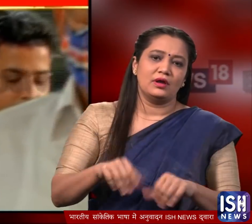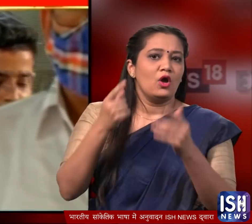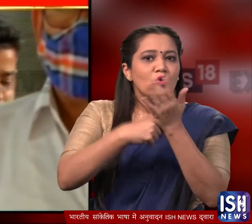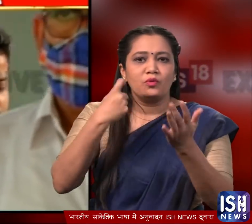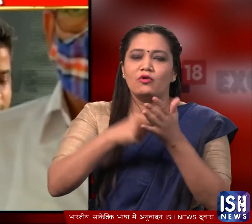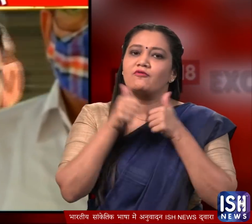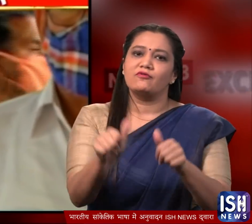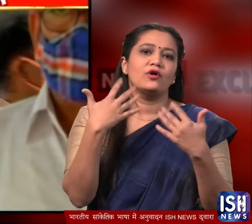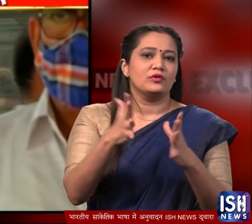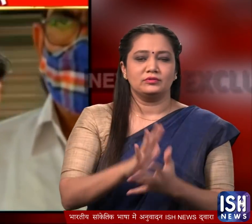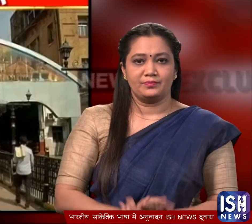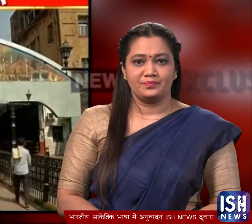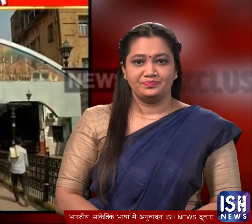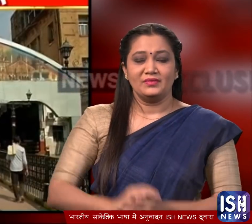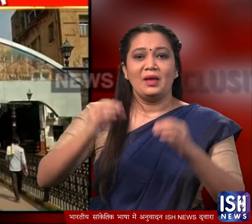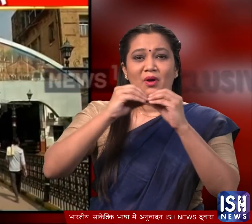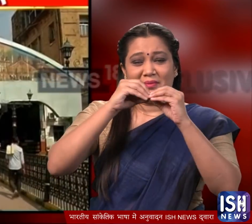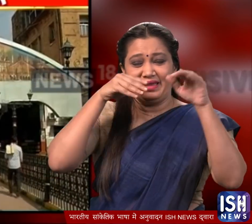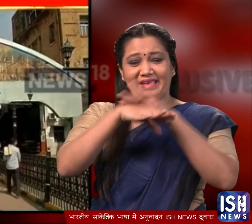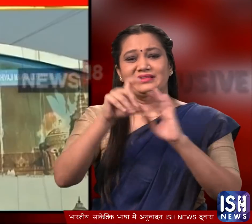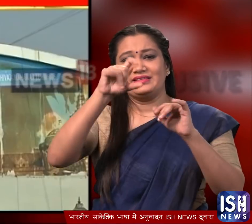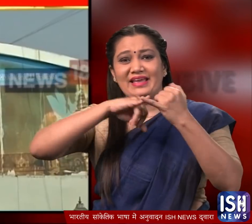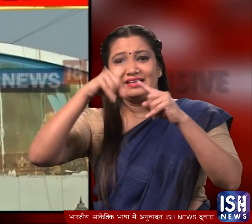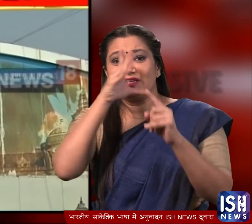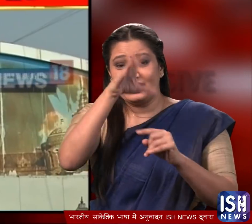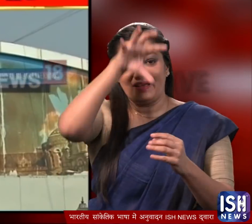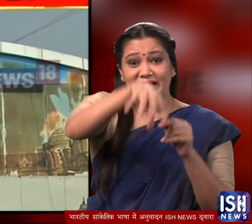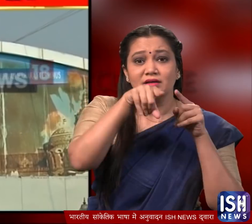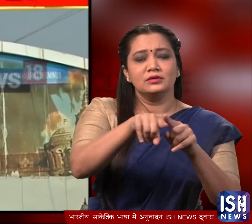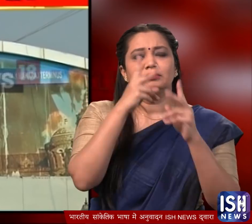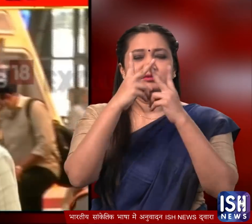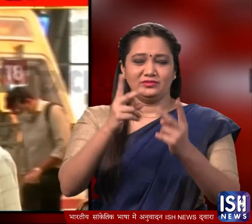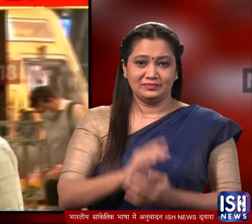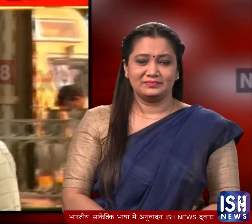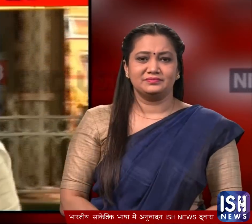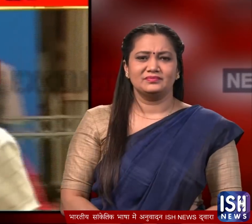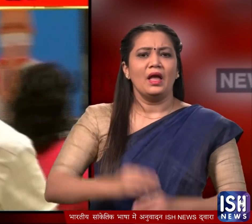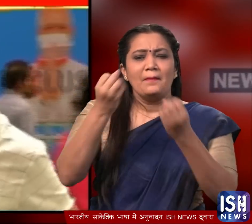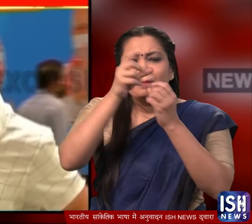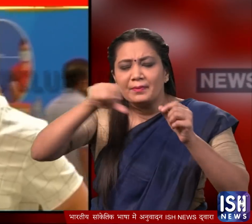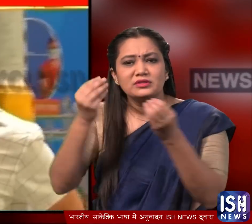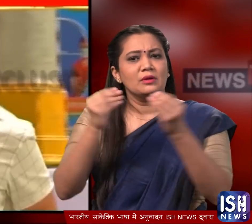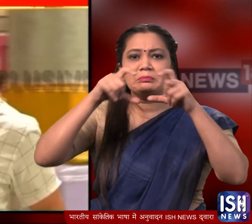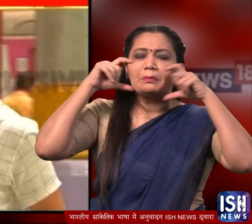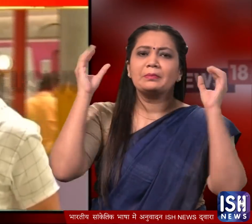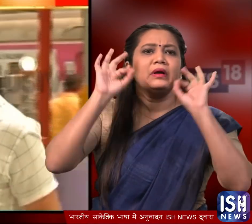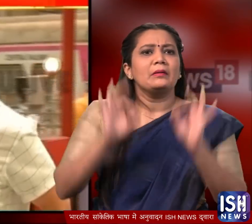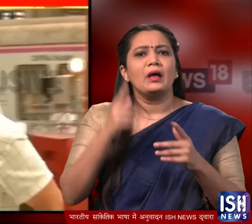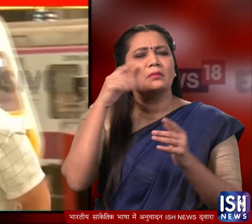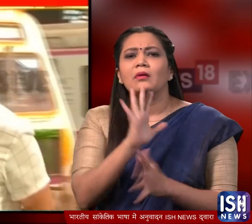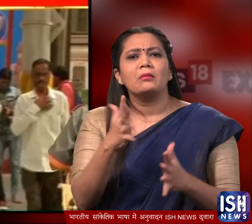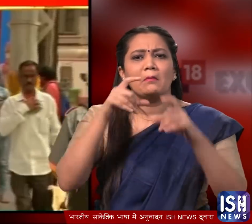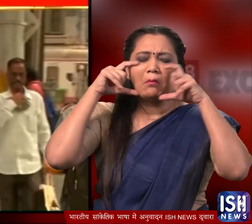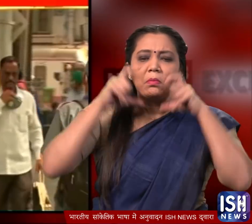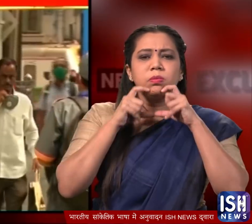कोरोना नियम को मानने को तैयार नहीं। मुंबई के सीएसटी रेलवे स्टेशन से जो तस्वीरें सामने आई, उसमें कुछ लोगों ने मास्क लगाने तक की जरूरत